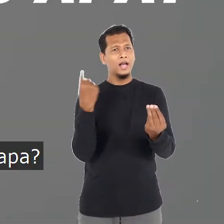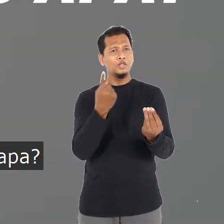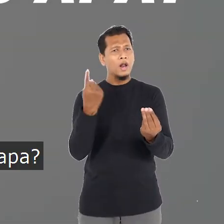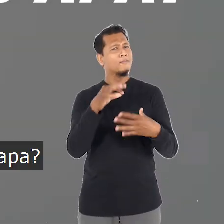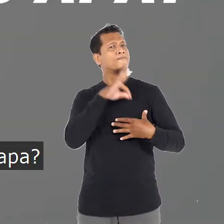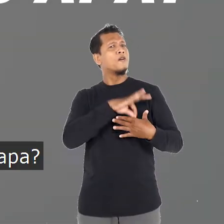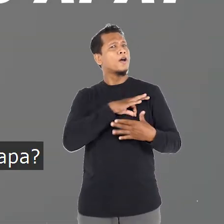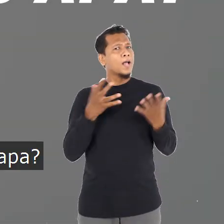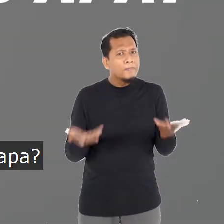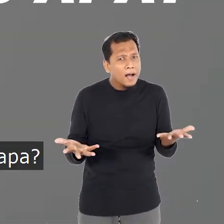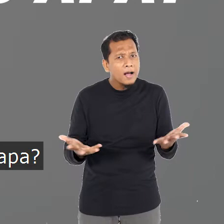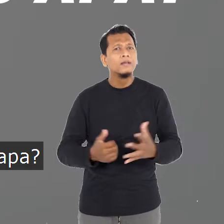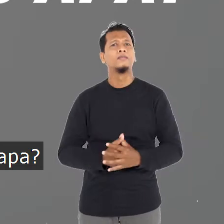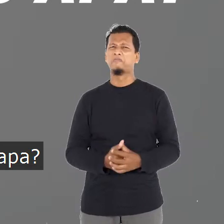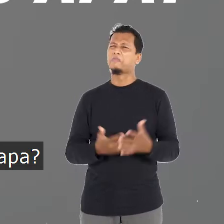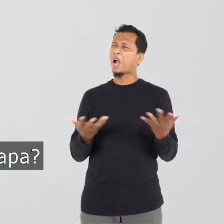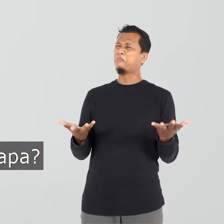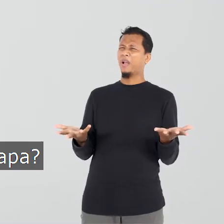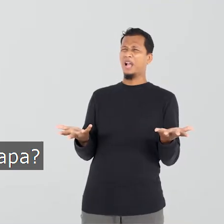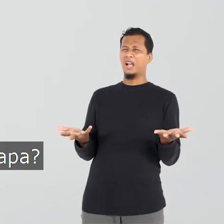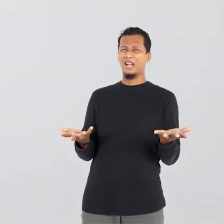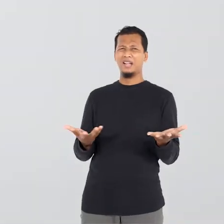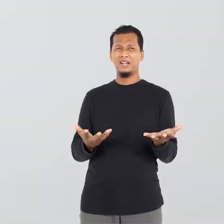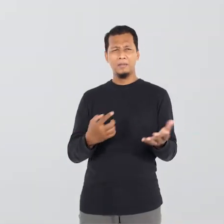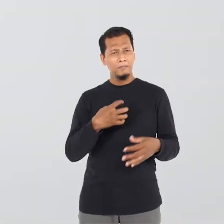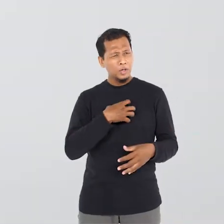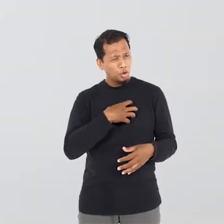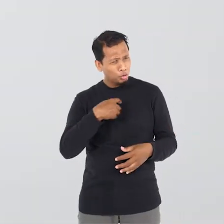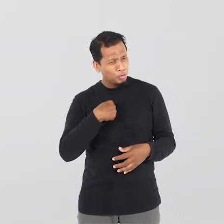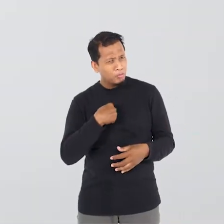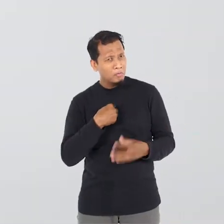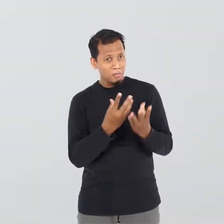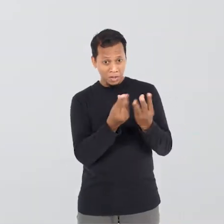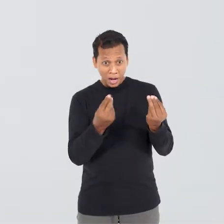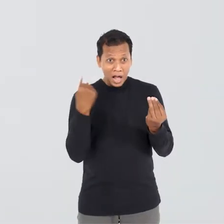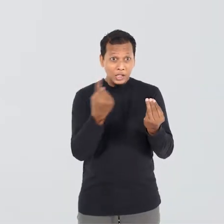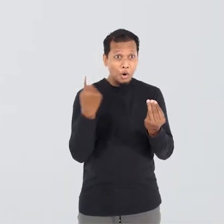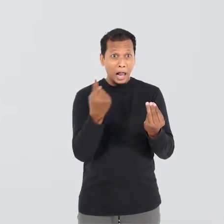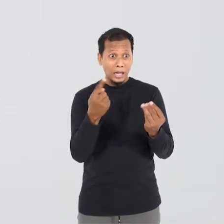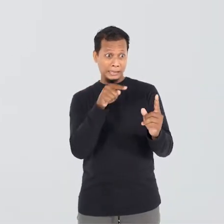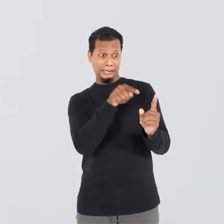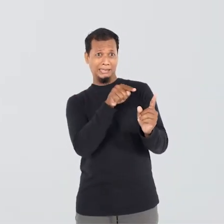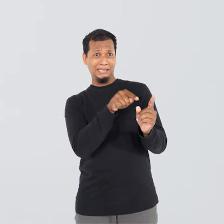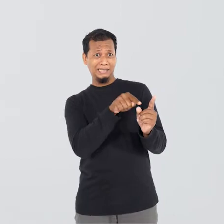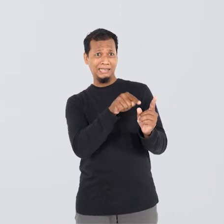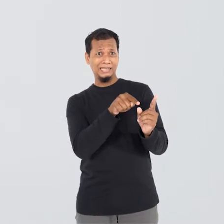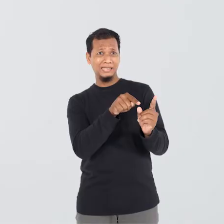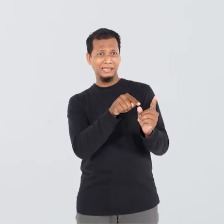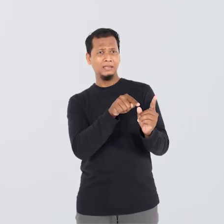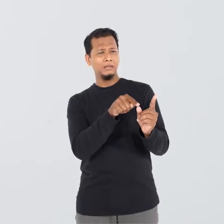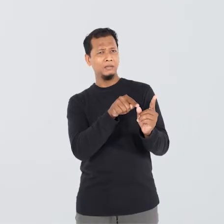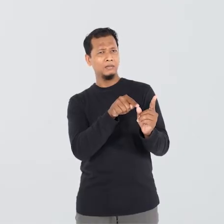Oke. Bayang nggak sih kira-kira sebenarnya fungsi Taman Nasional itu apa? Apa ya? Kalau menurut gue, sepengetahuan